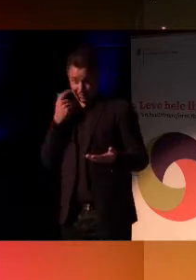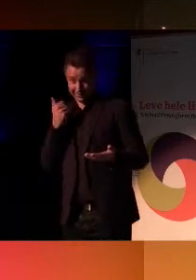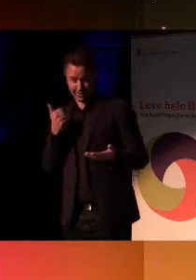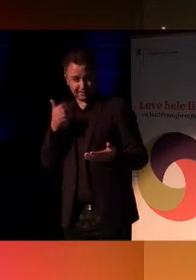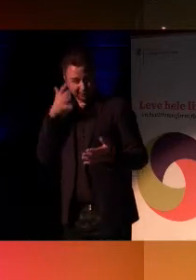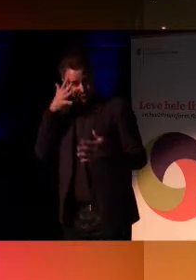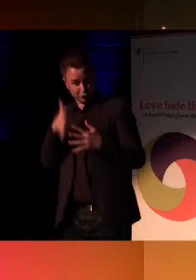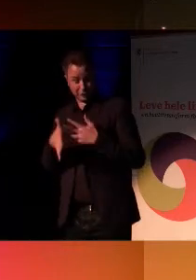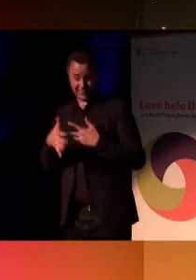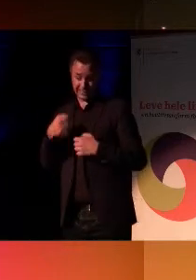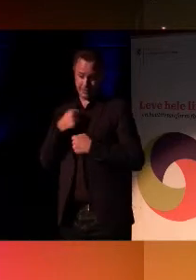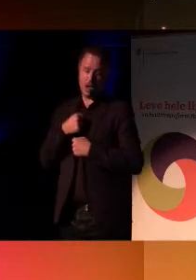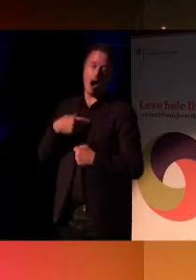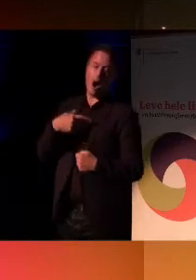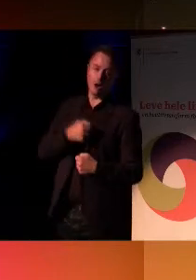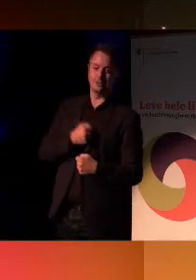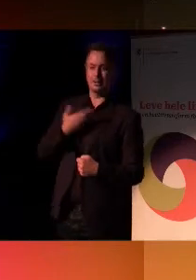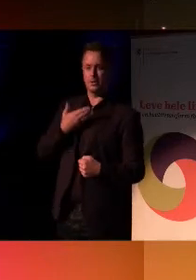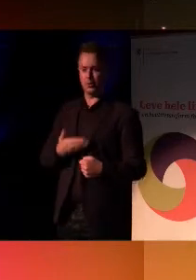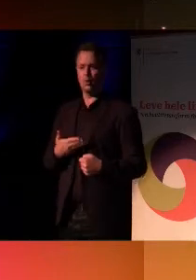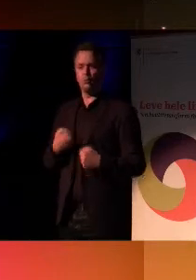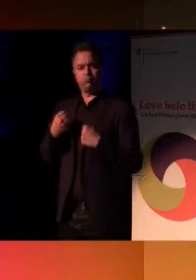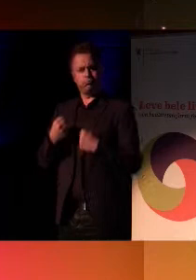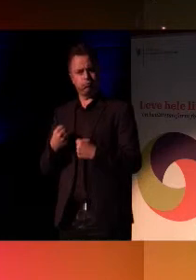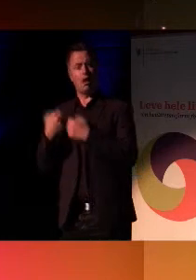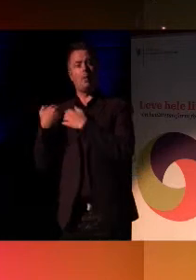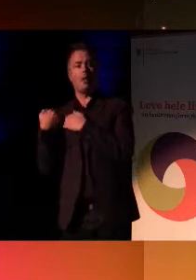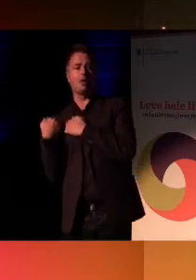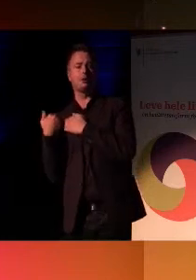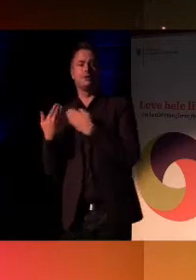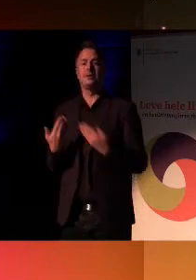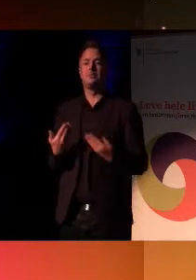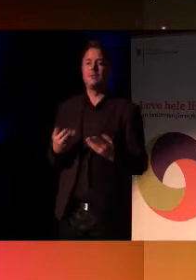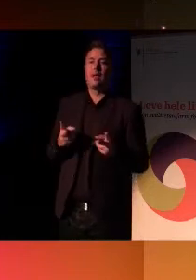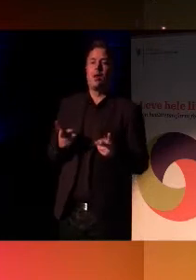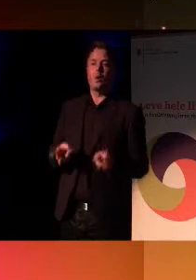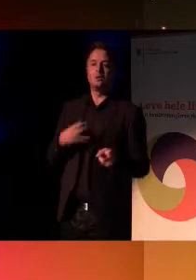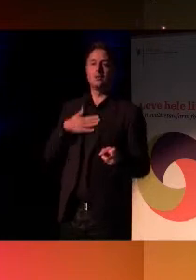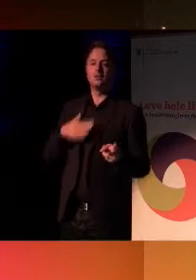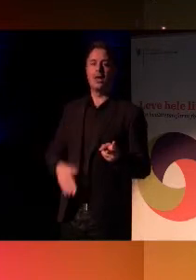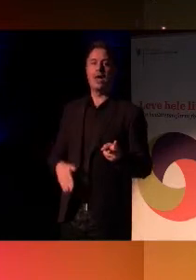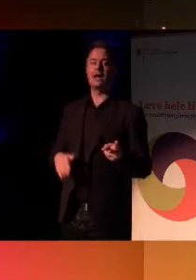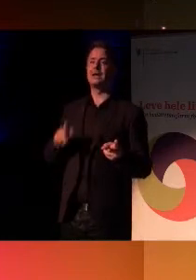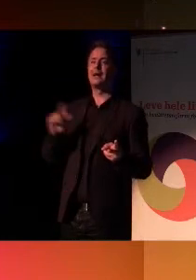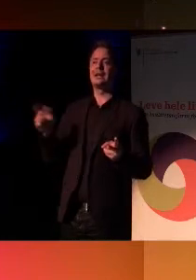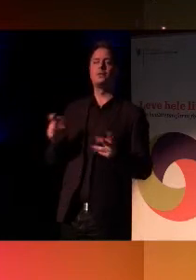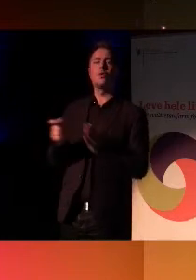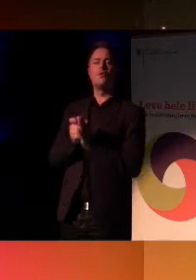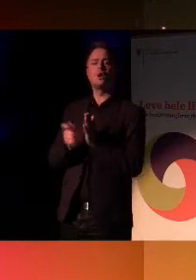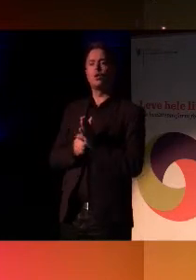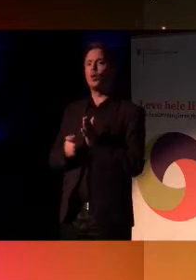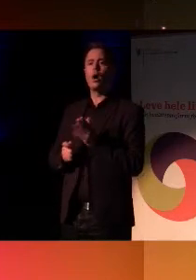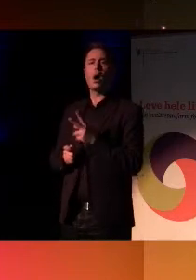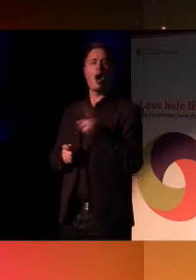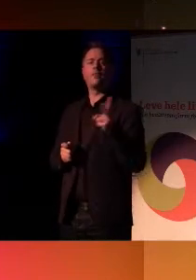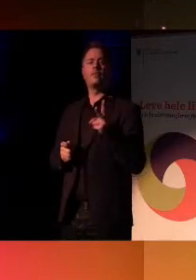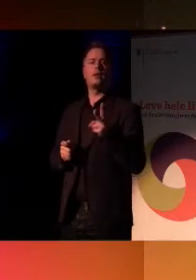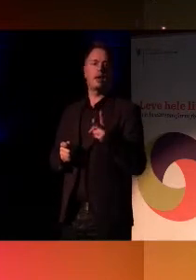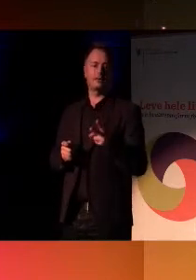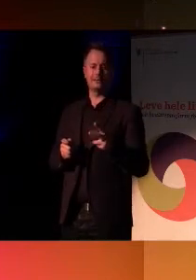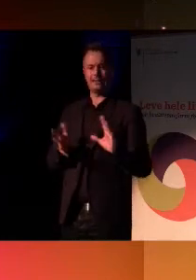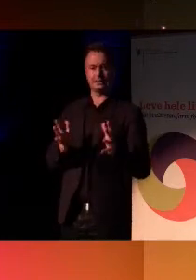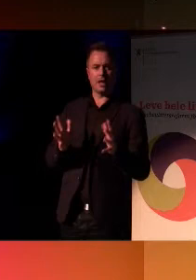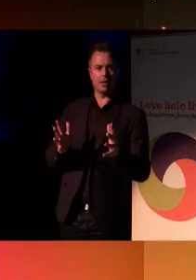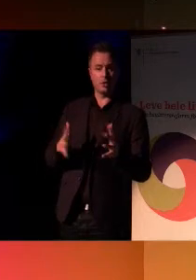angst og depresjon ikke bare er en stor belastning i seg selv, men også en viktig risikofaktor for andre alvorlige tilstander, både somatiske og